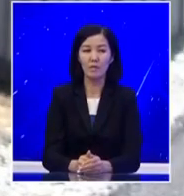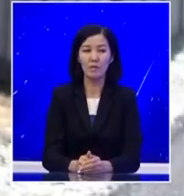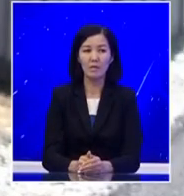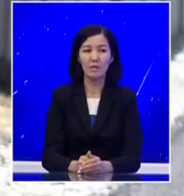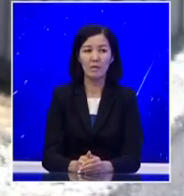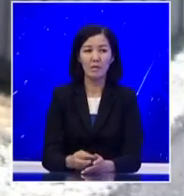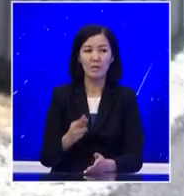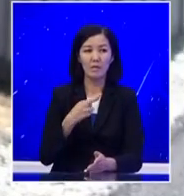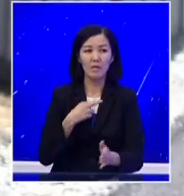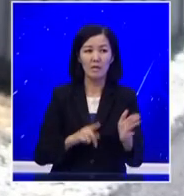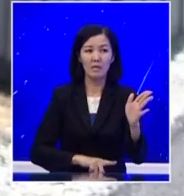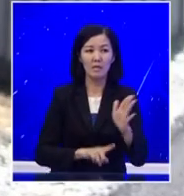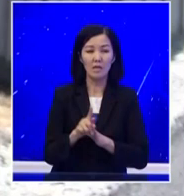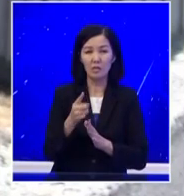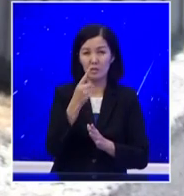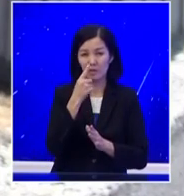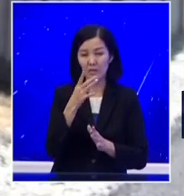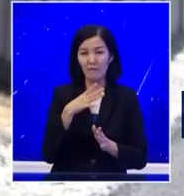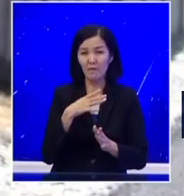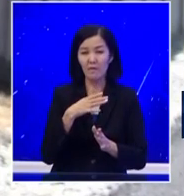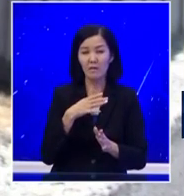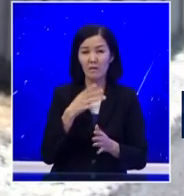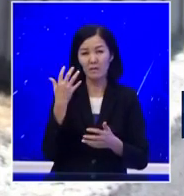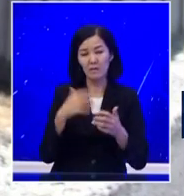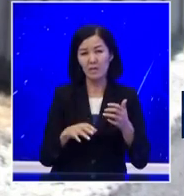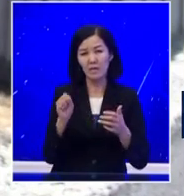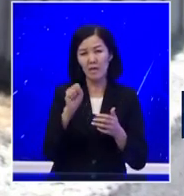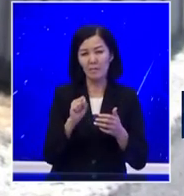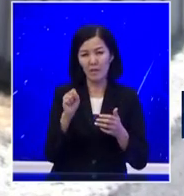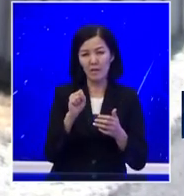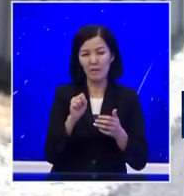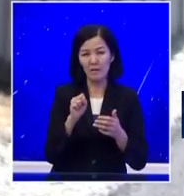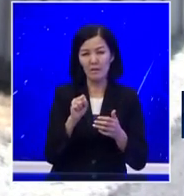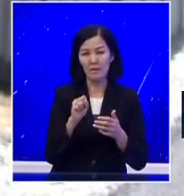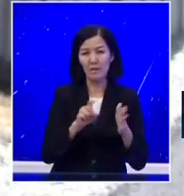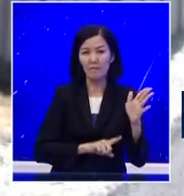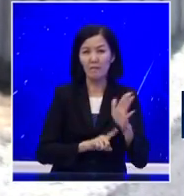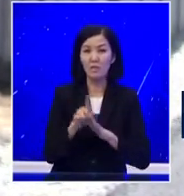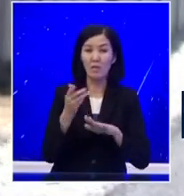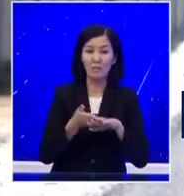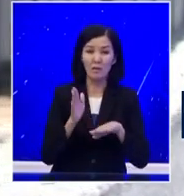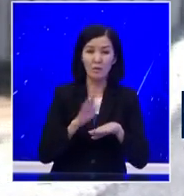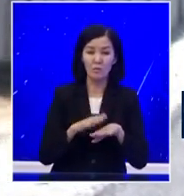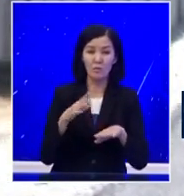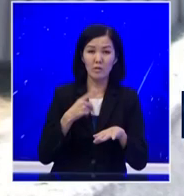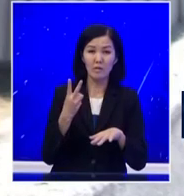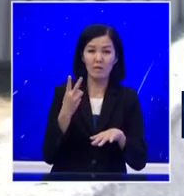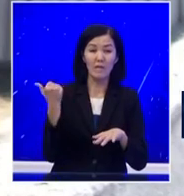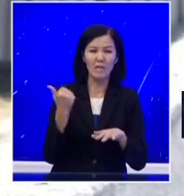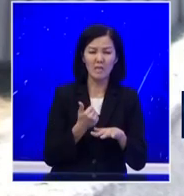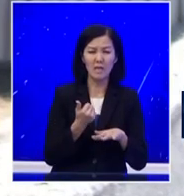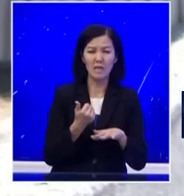начал недавно середина апреля начал поначалу конечно мало очень сложно передвинь неделе потому что